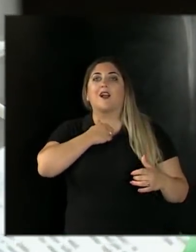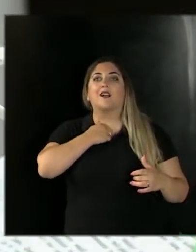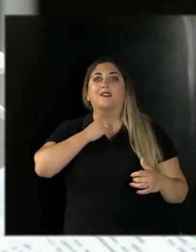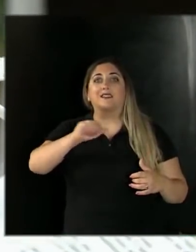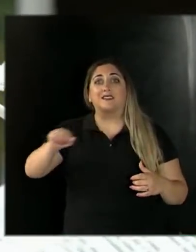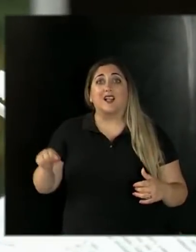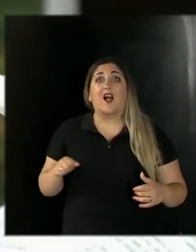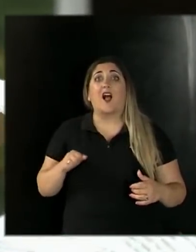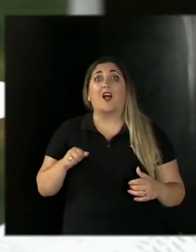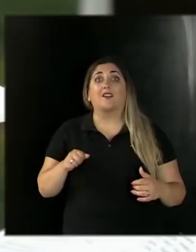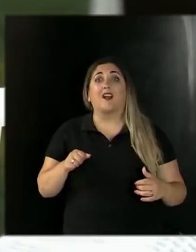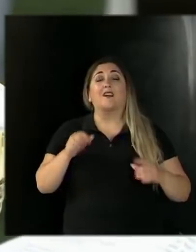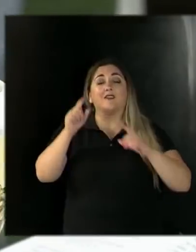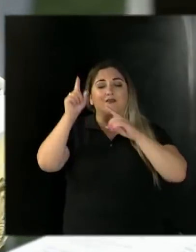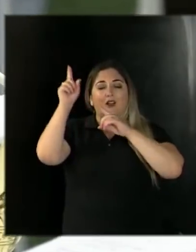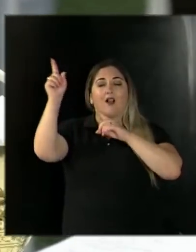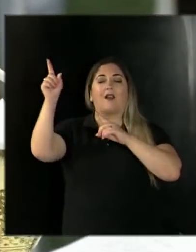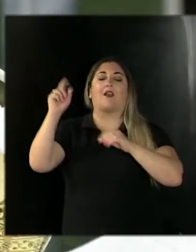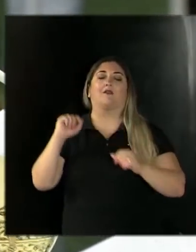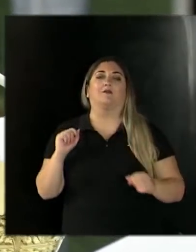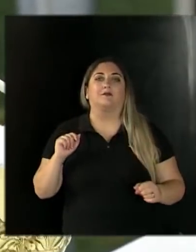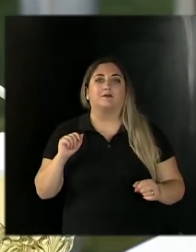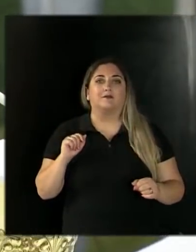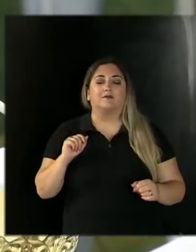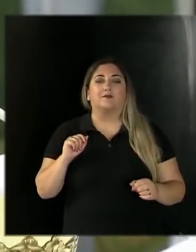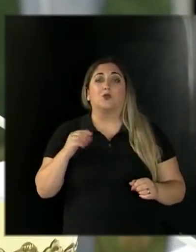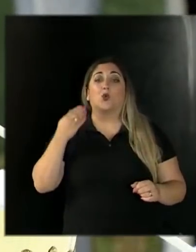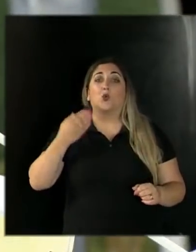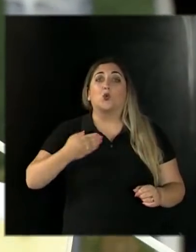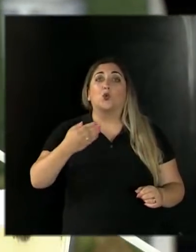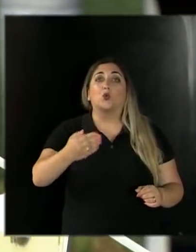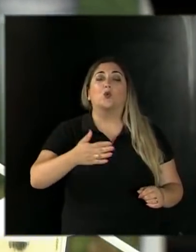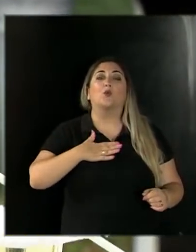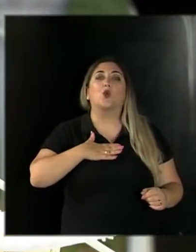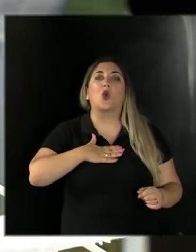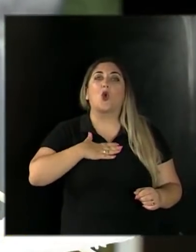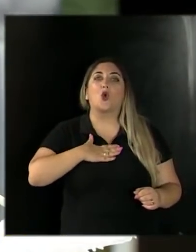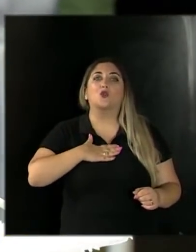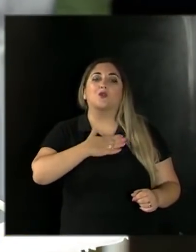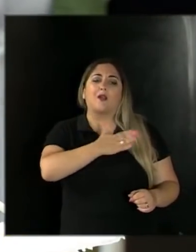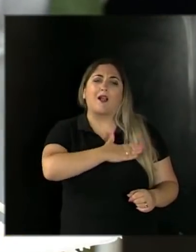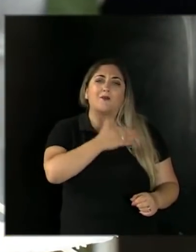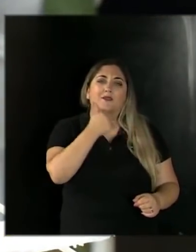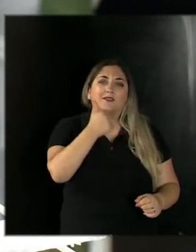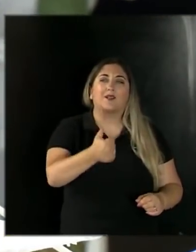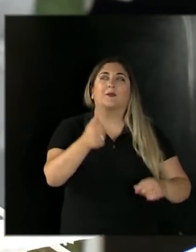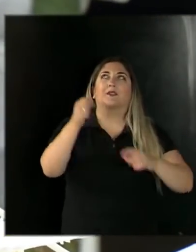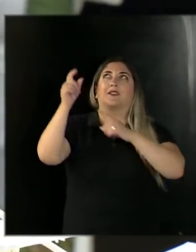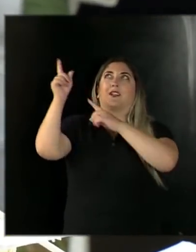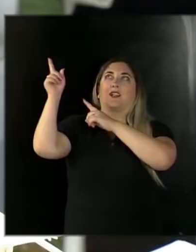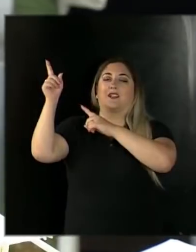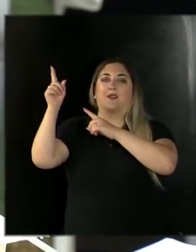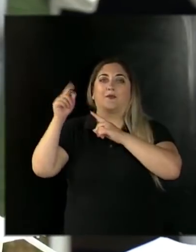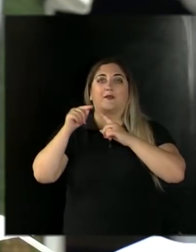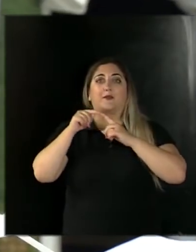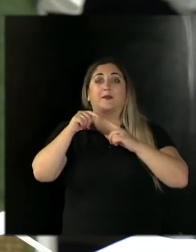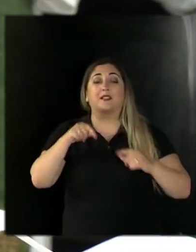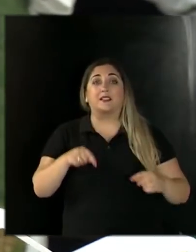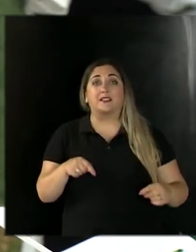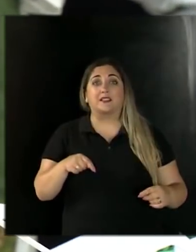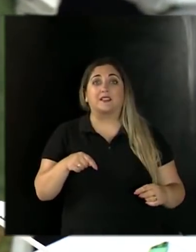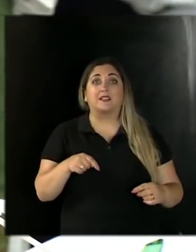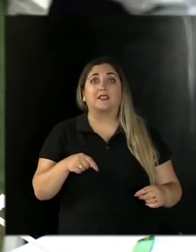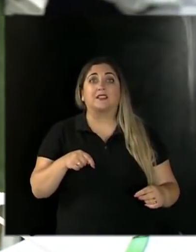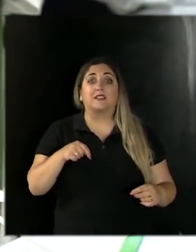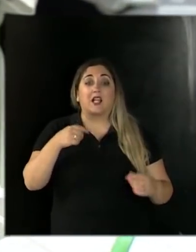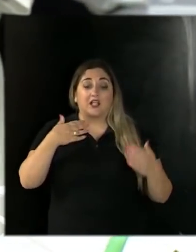nitħarku. Fik aħna. U ta' kuljum inħossu fuqna t-tieba tiegħek. U sa minn issa waqt li għadna